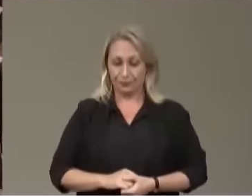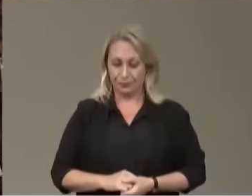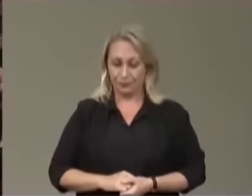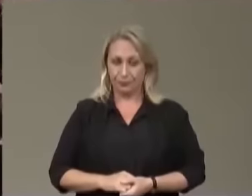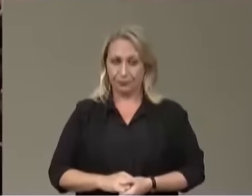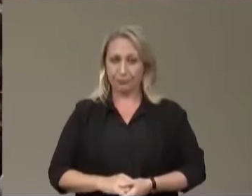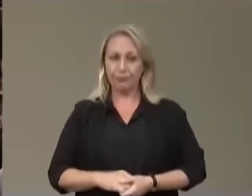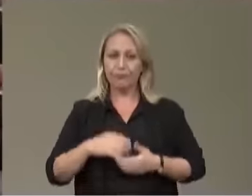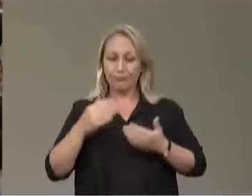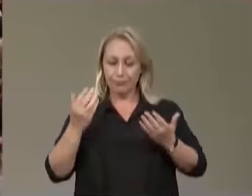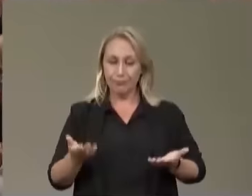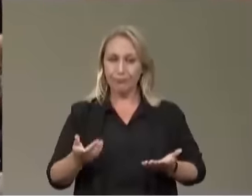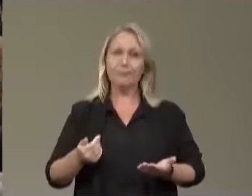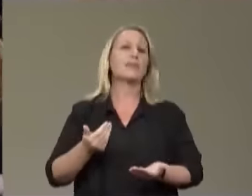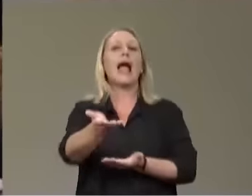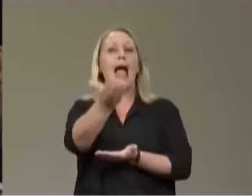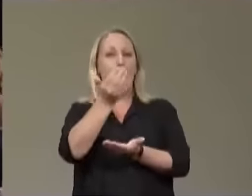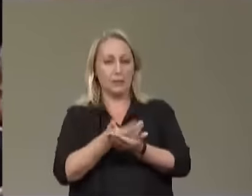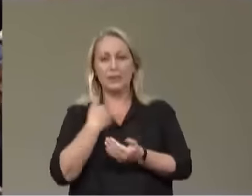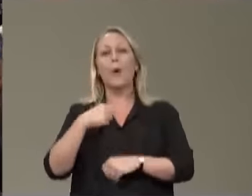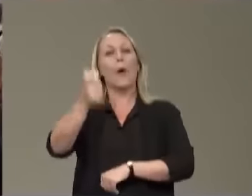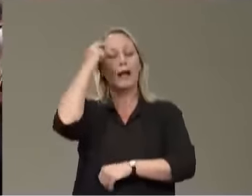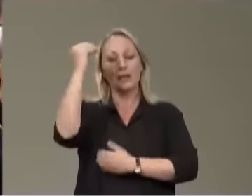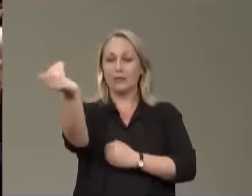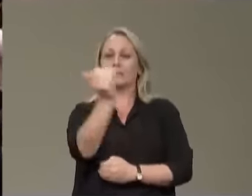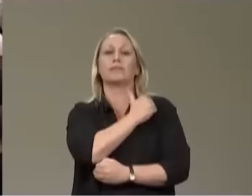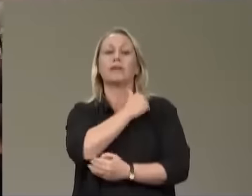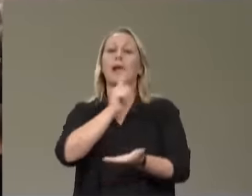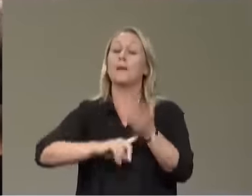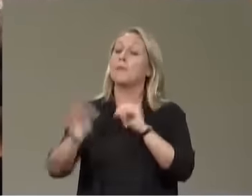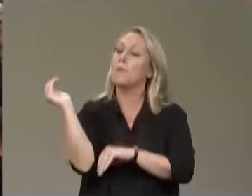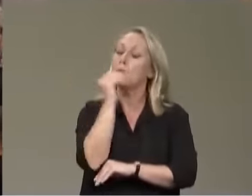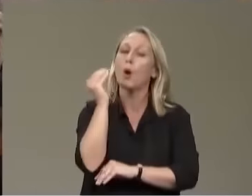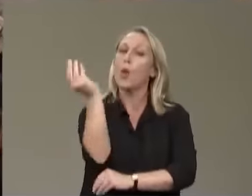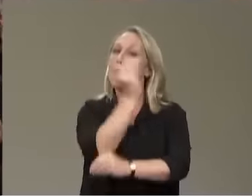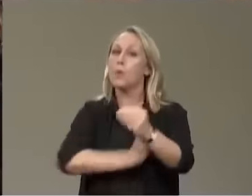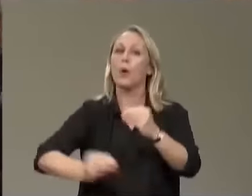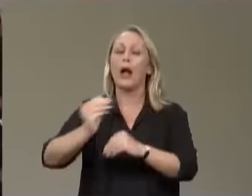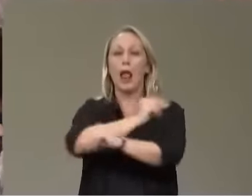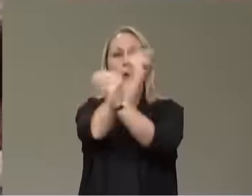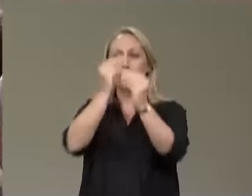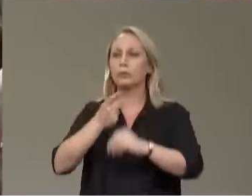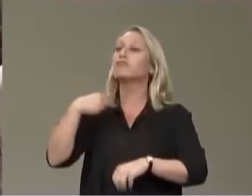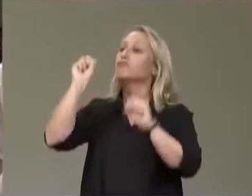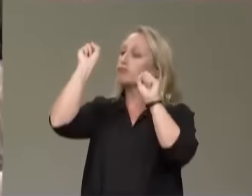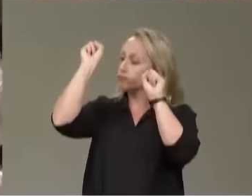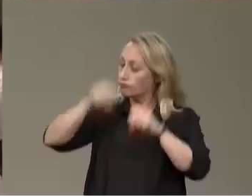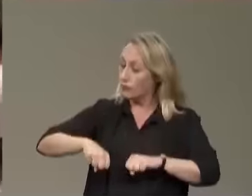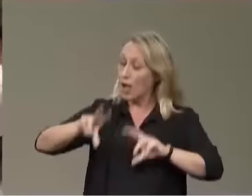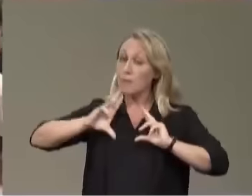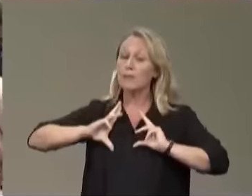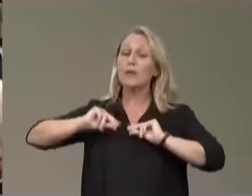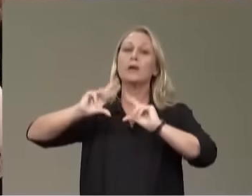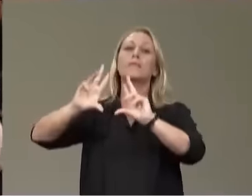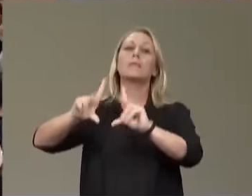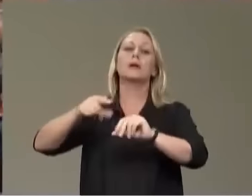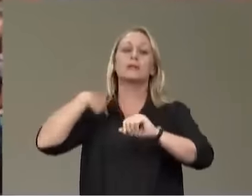Αυτό το αίτημα για πιο πολλά και ταχύτερα αποτελέσματα το προσυπογράφω απόλυτα. Γι' αυτό και μίλησα στην